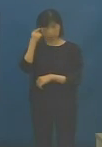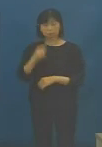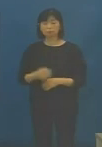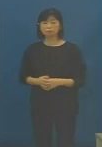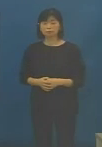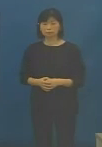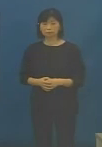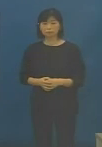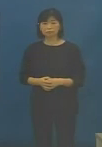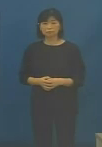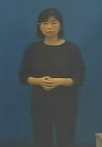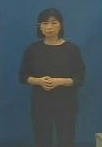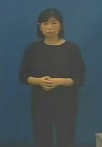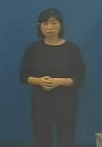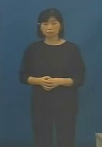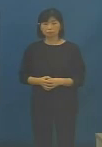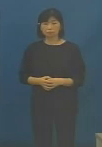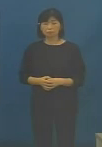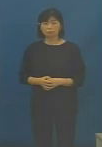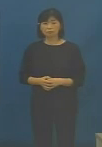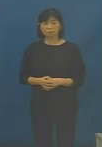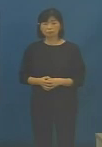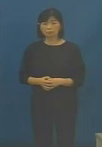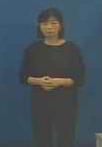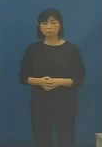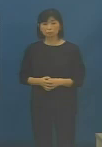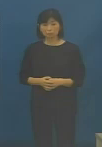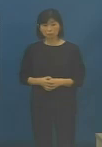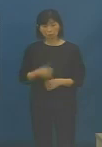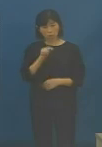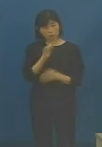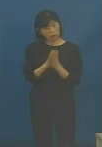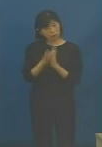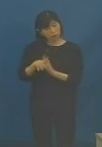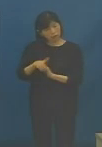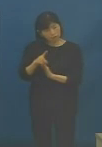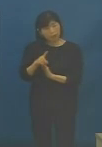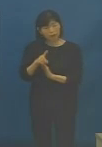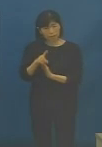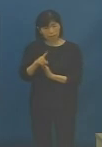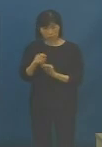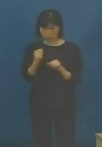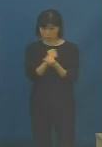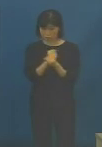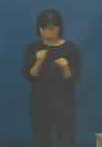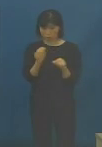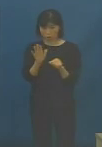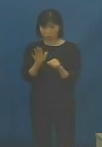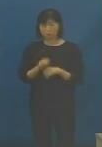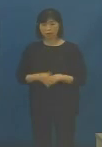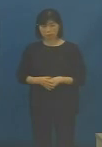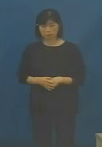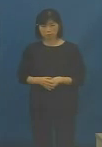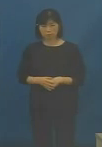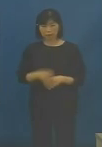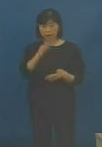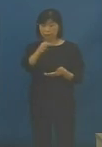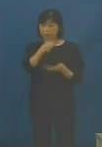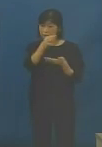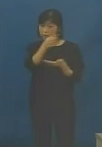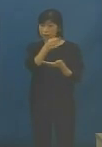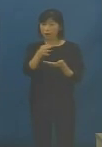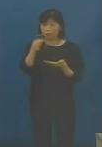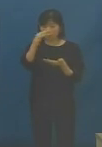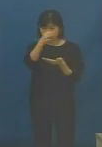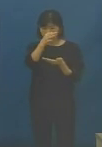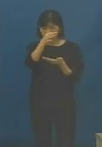それから、これもちょっと本件としては初めてのタイプの事業ですが、やはり賃金アップということが言われます